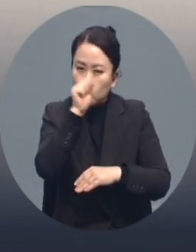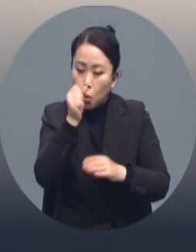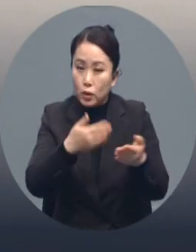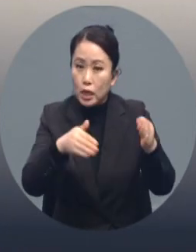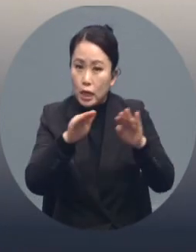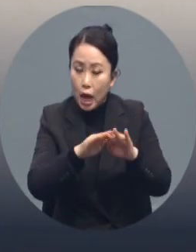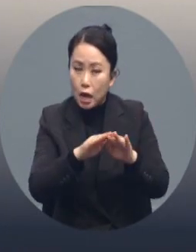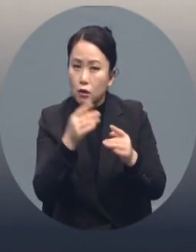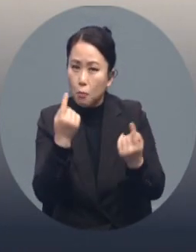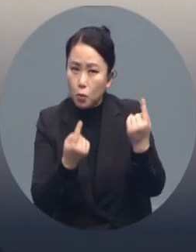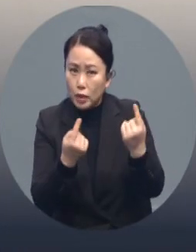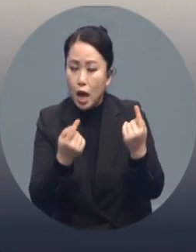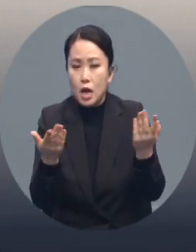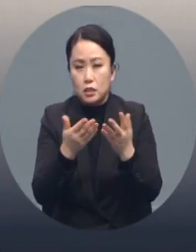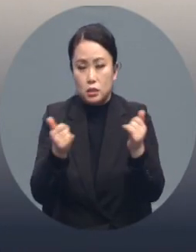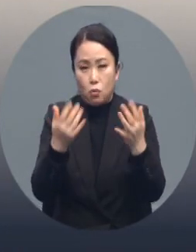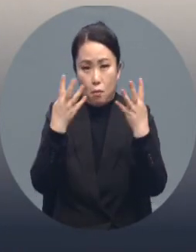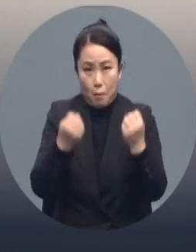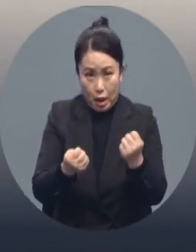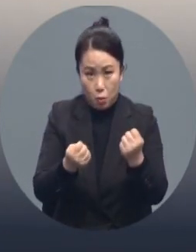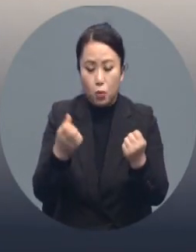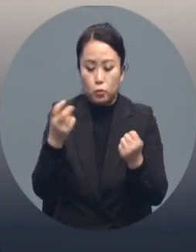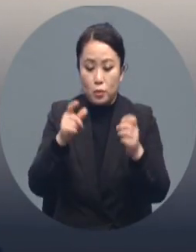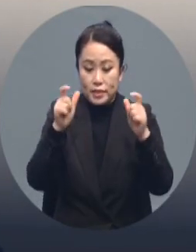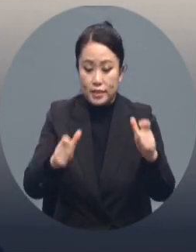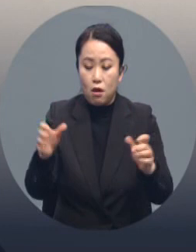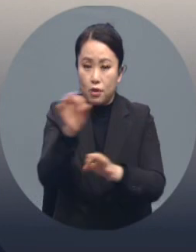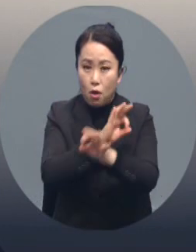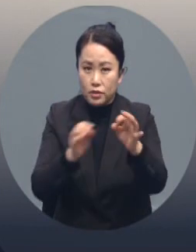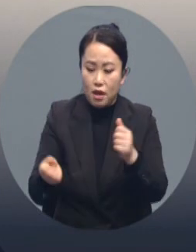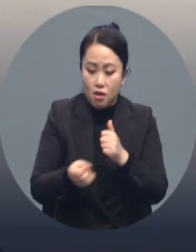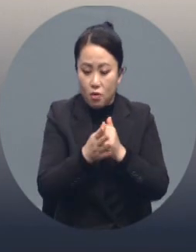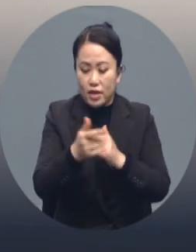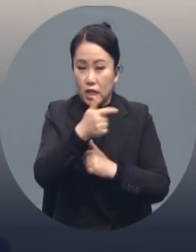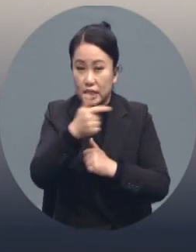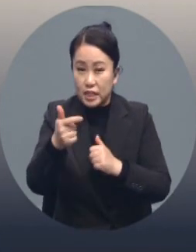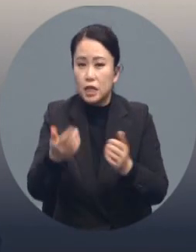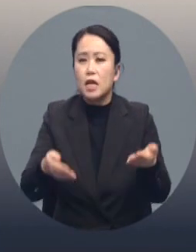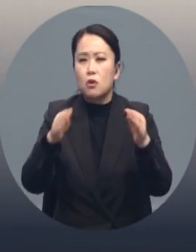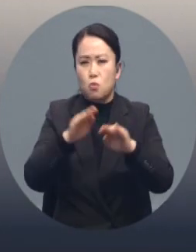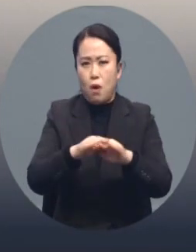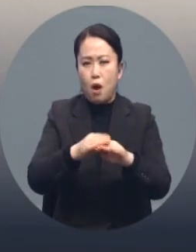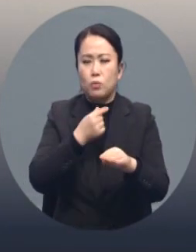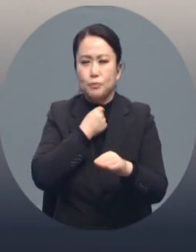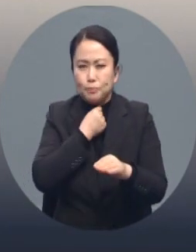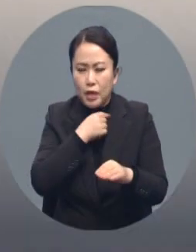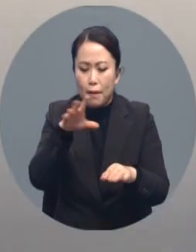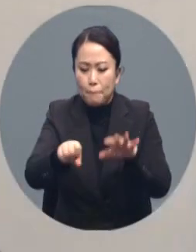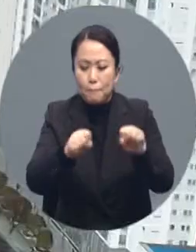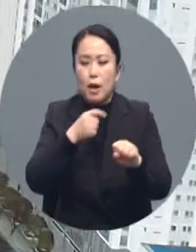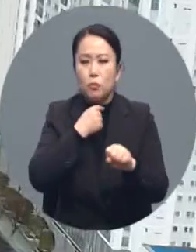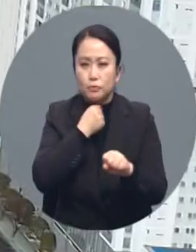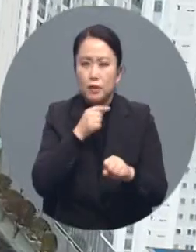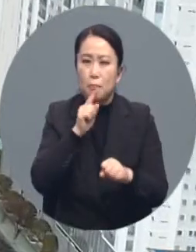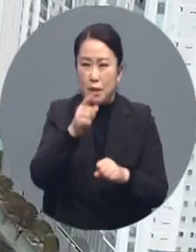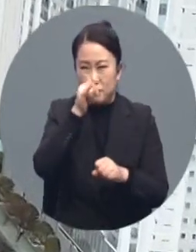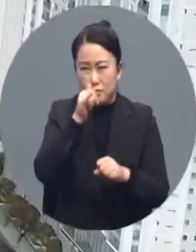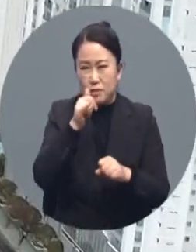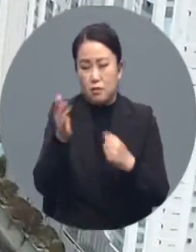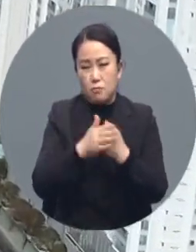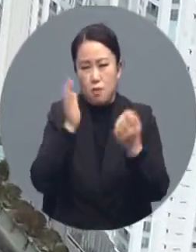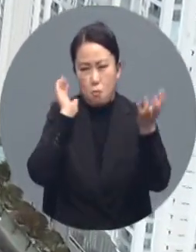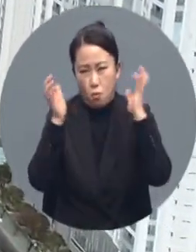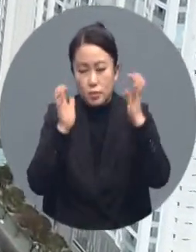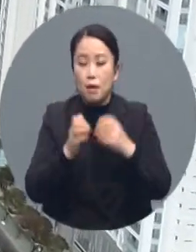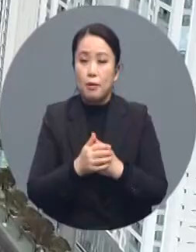많고한 기관, 지역 경제 영향이 큰 기관 가져가려고 그러지 않겠어요? 이 굉장히 복잡한 게임이죠. 정부는